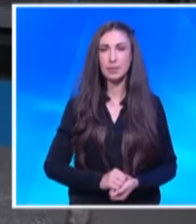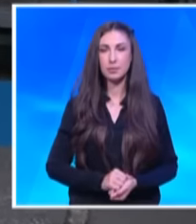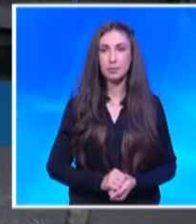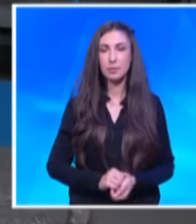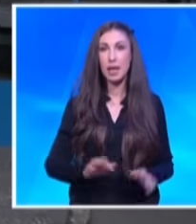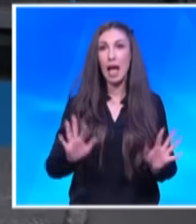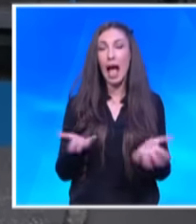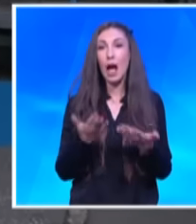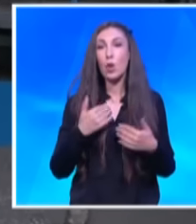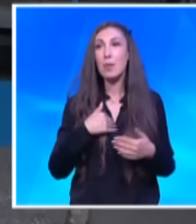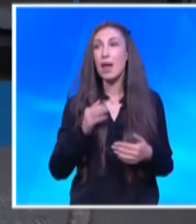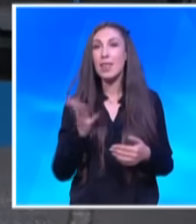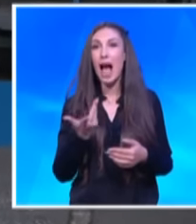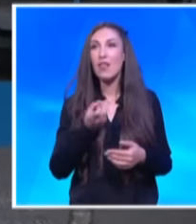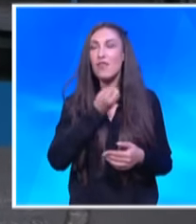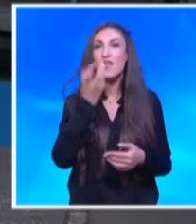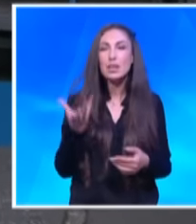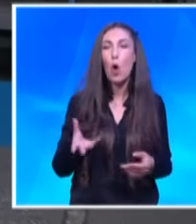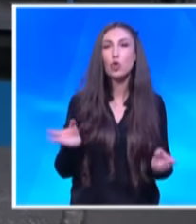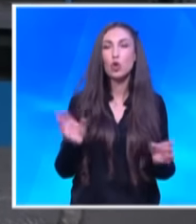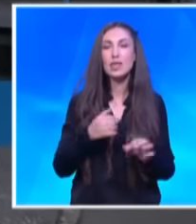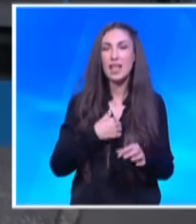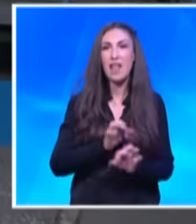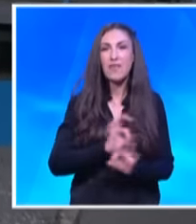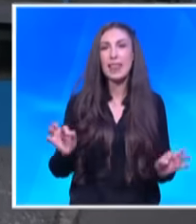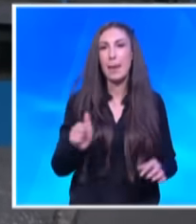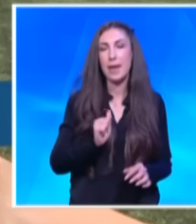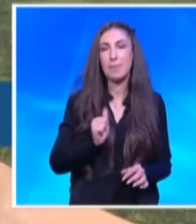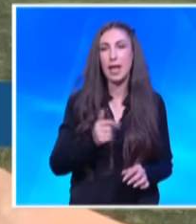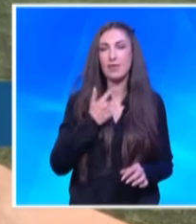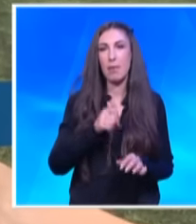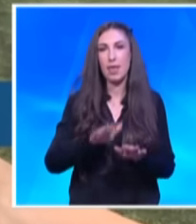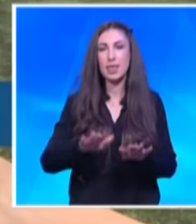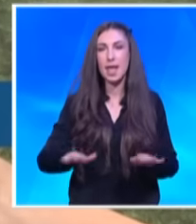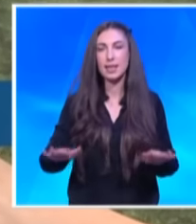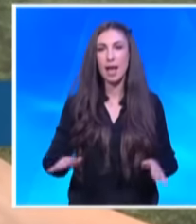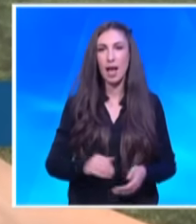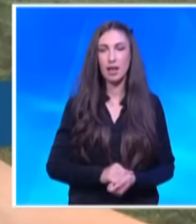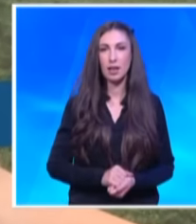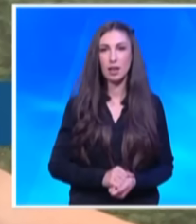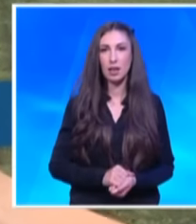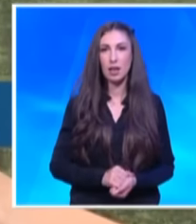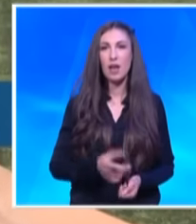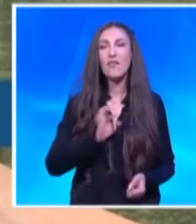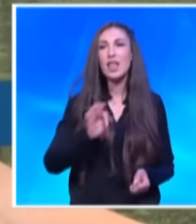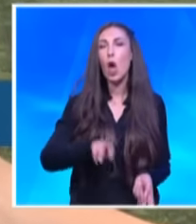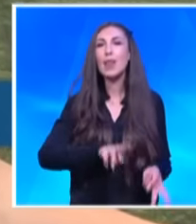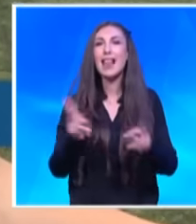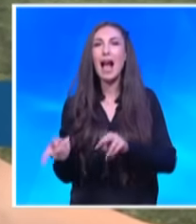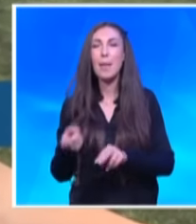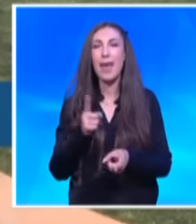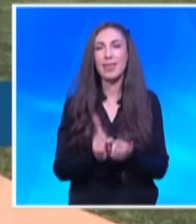Ако имало някакви предпоставки, ние винаги предпазваме децата. Даже отлагаме тренировки.